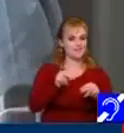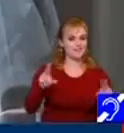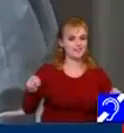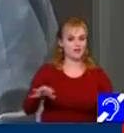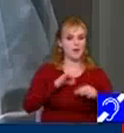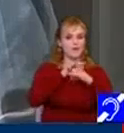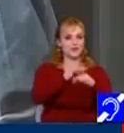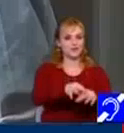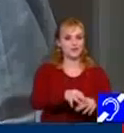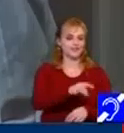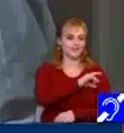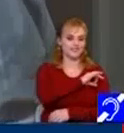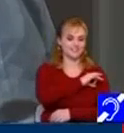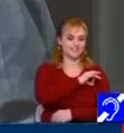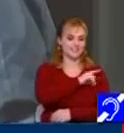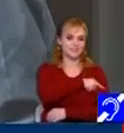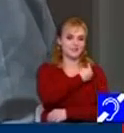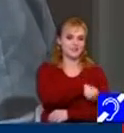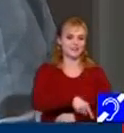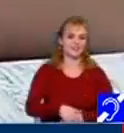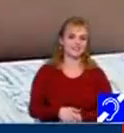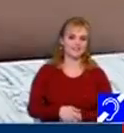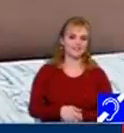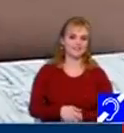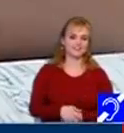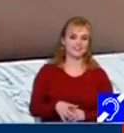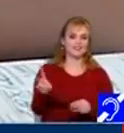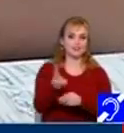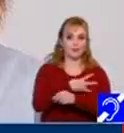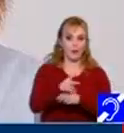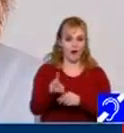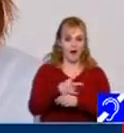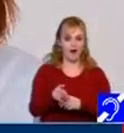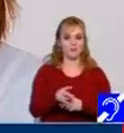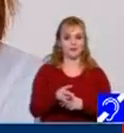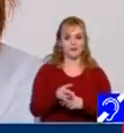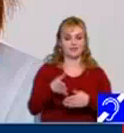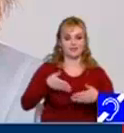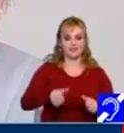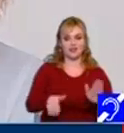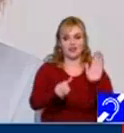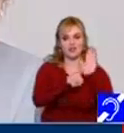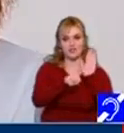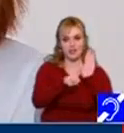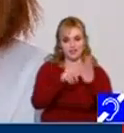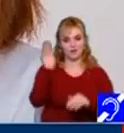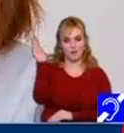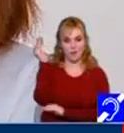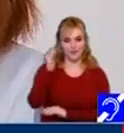petrecut Revelionul la Spitalul Clinic Municipal numărul 1 din Chișinău. În noaptea dintre ani s-au născut 6